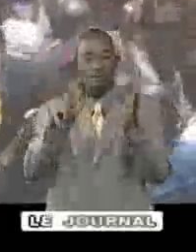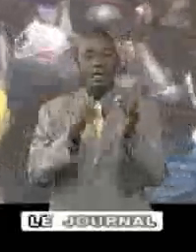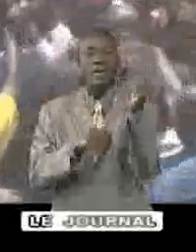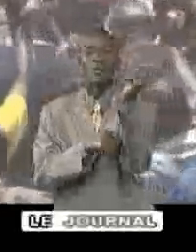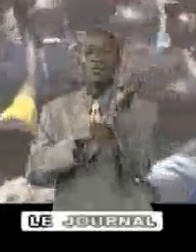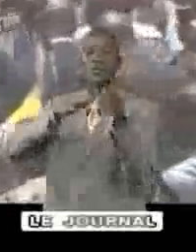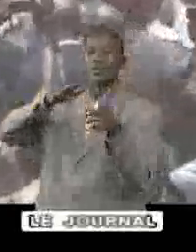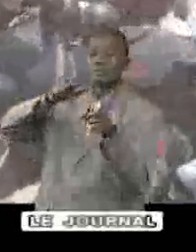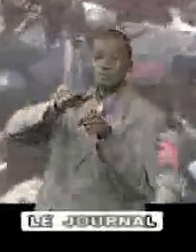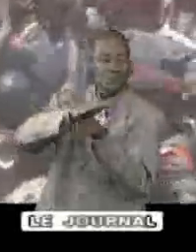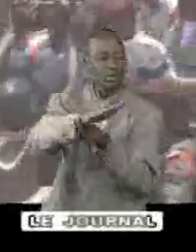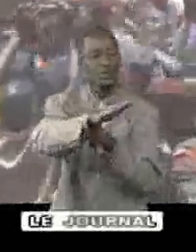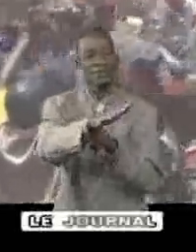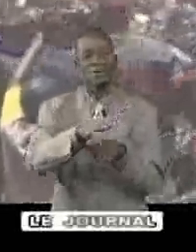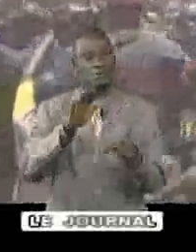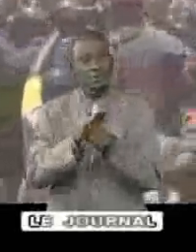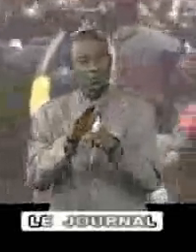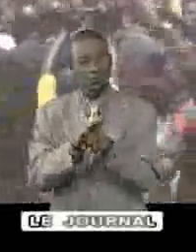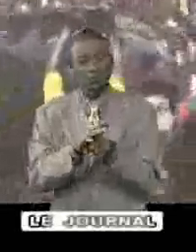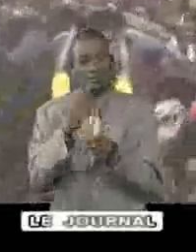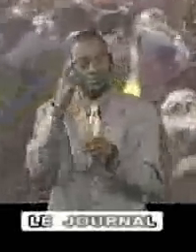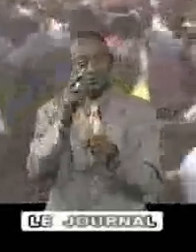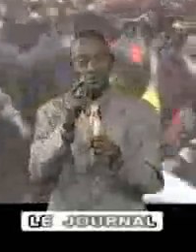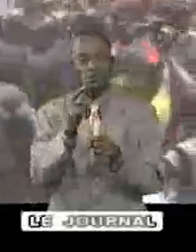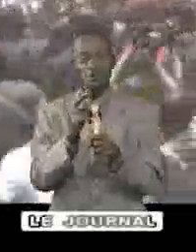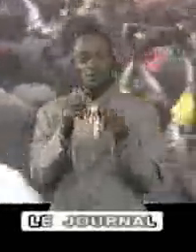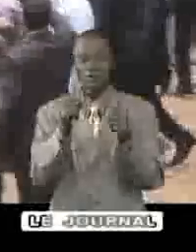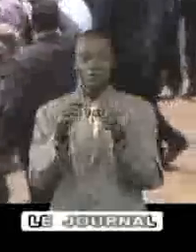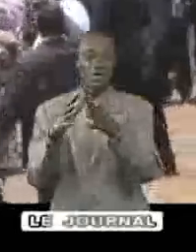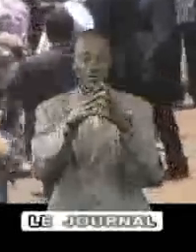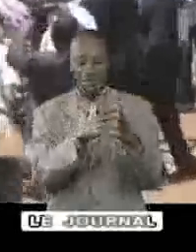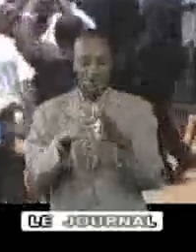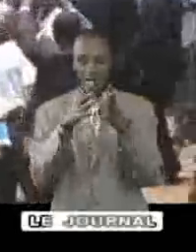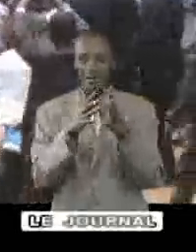qui a tenu à communier avec Marie-Olive Lembe Kabila l'événement.